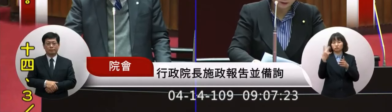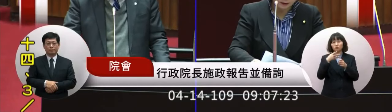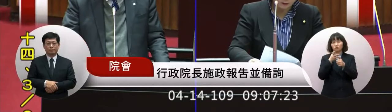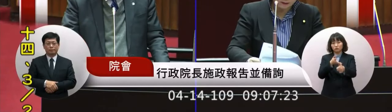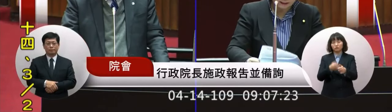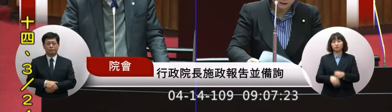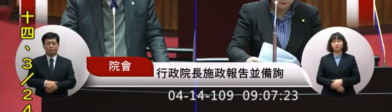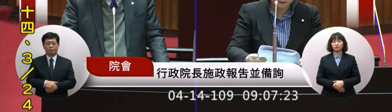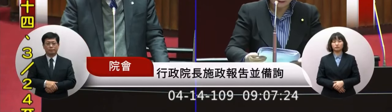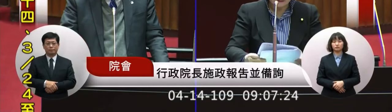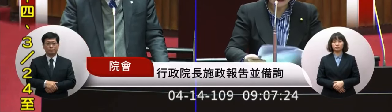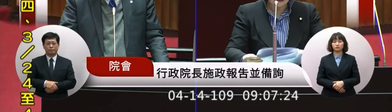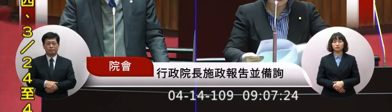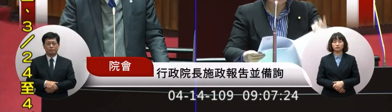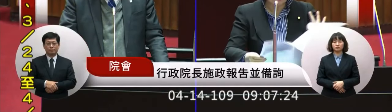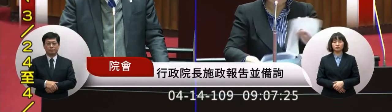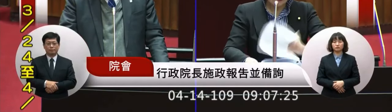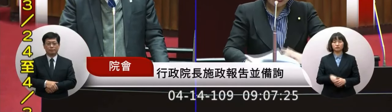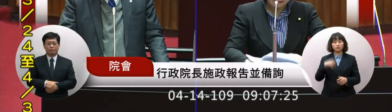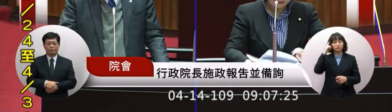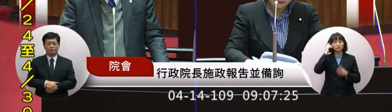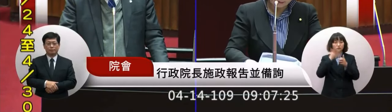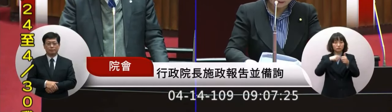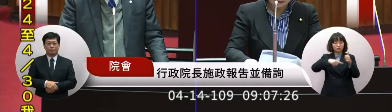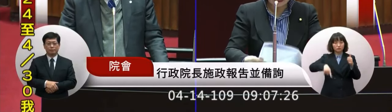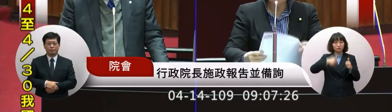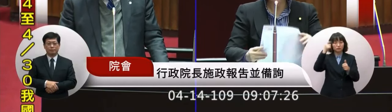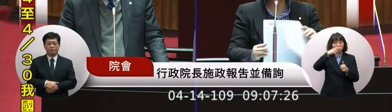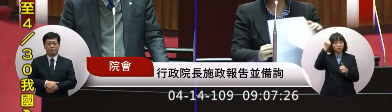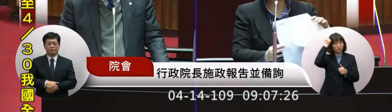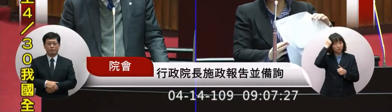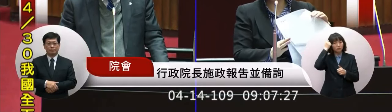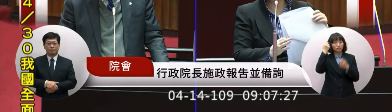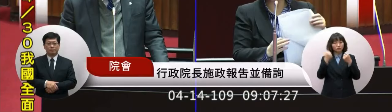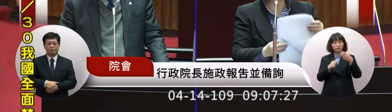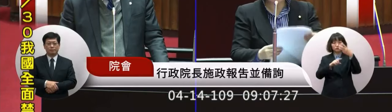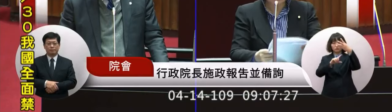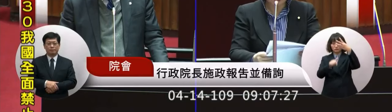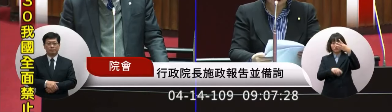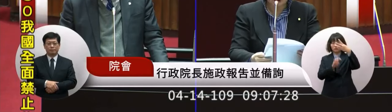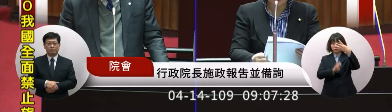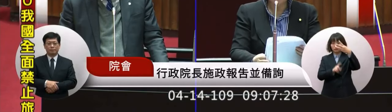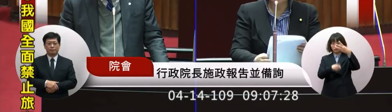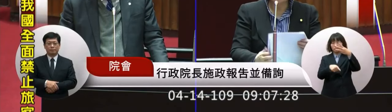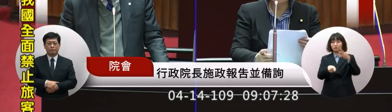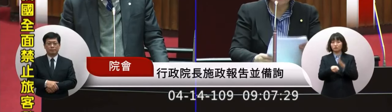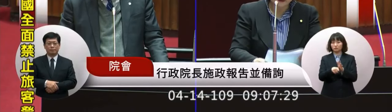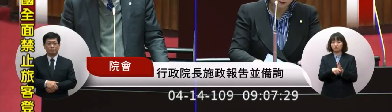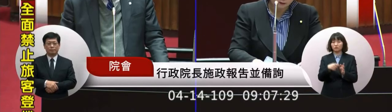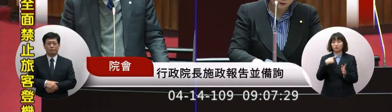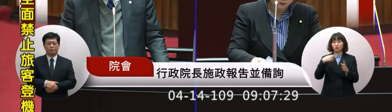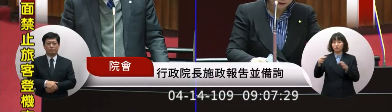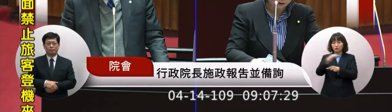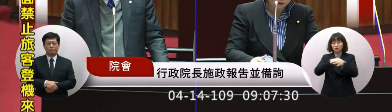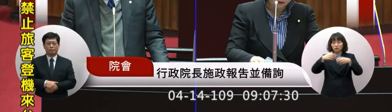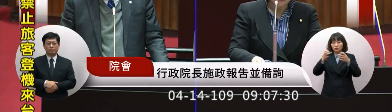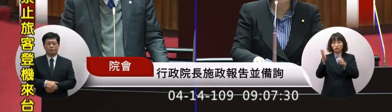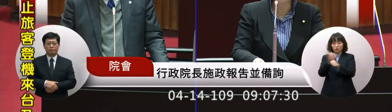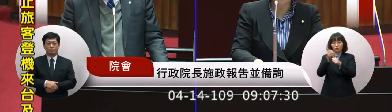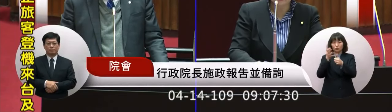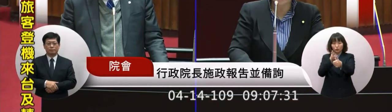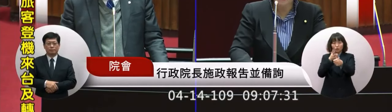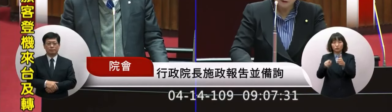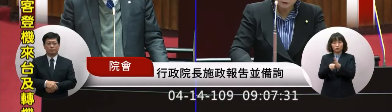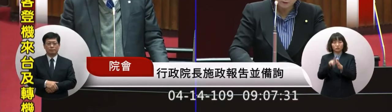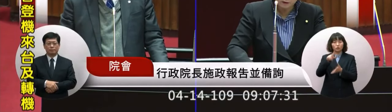问下去。我想请问这个院长，您还记不记得在3月31号的时候，我在经济总质询的时候